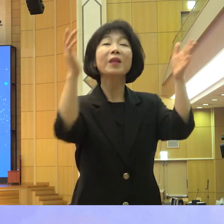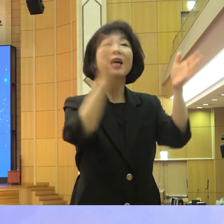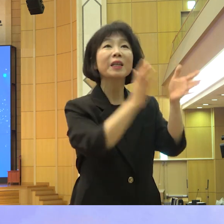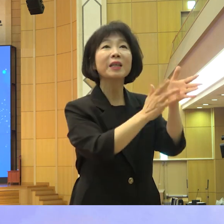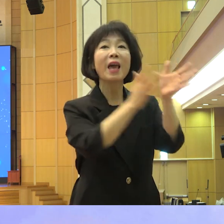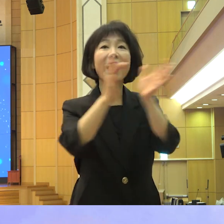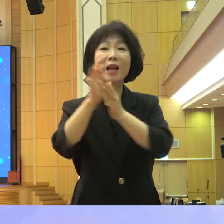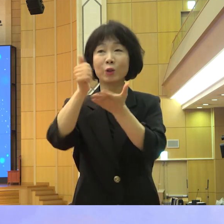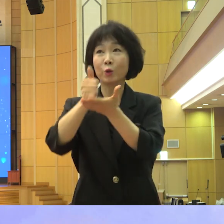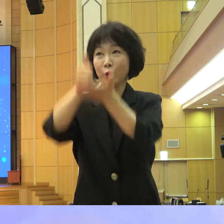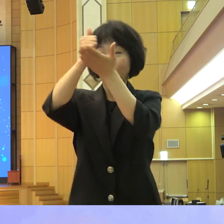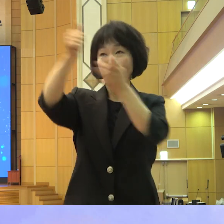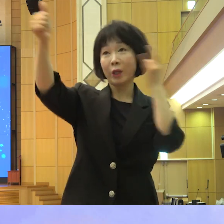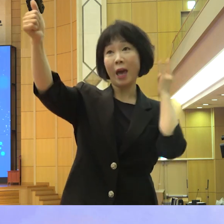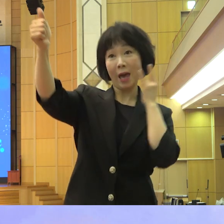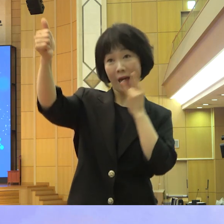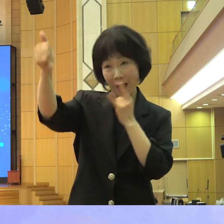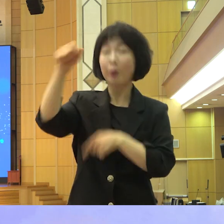즐거워.